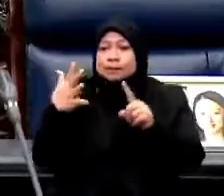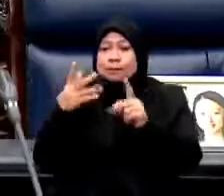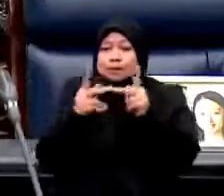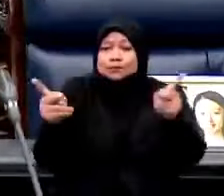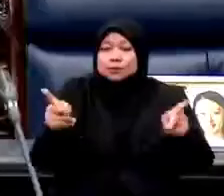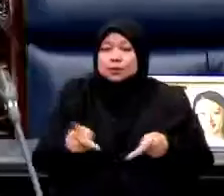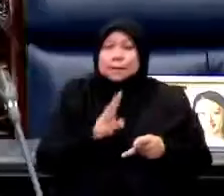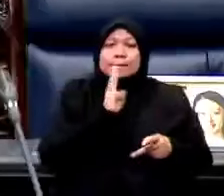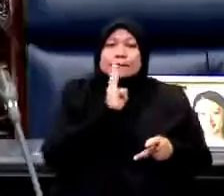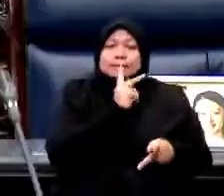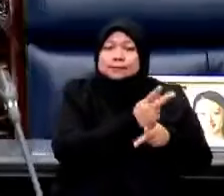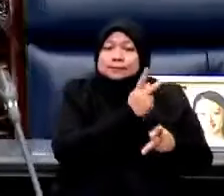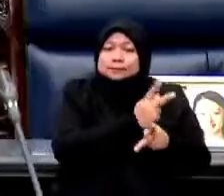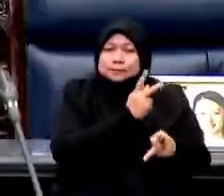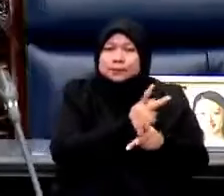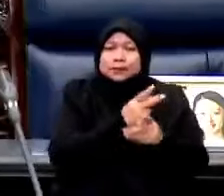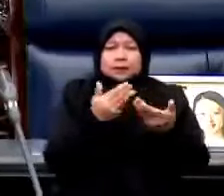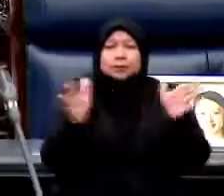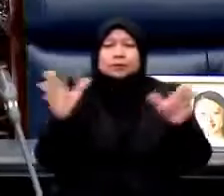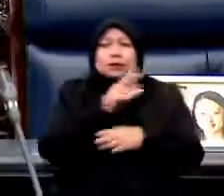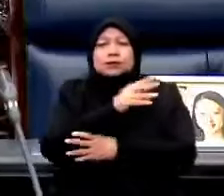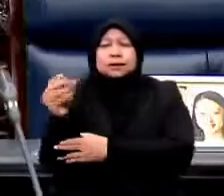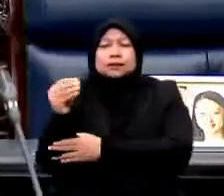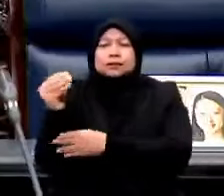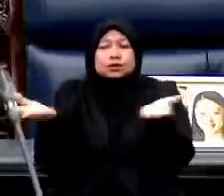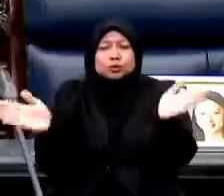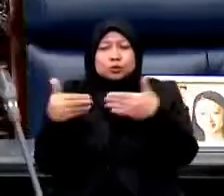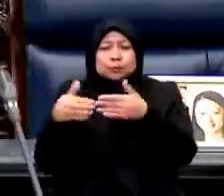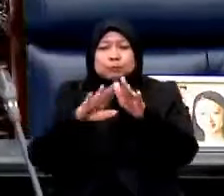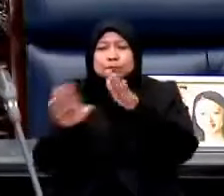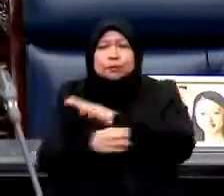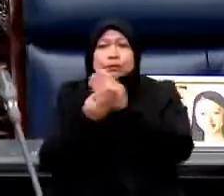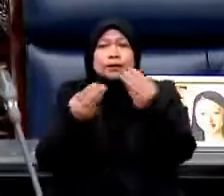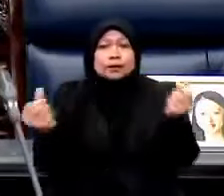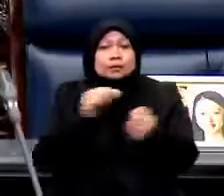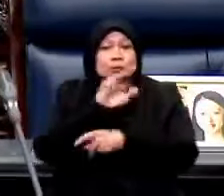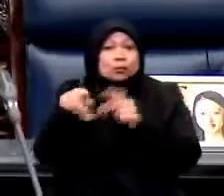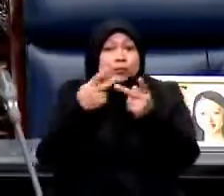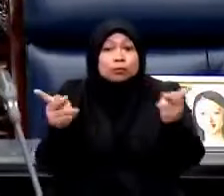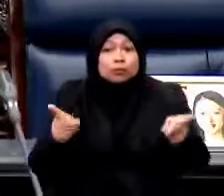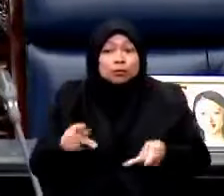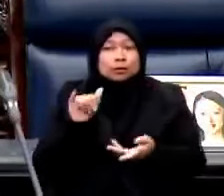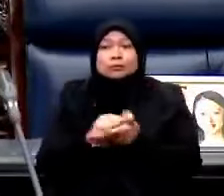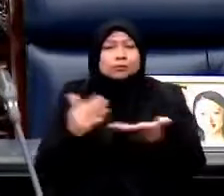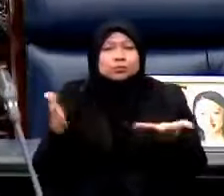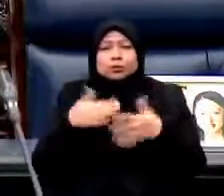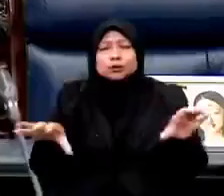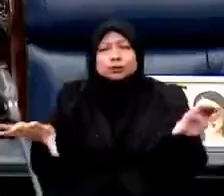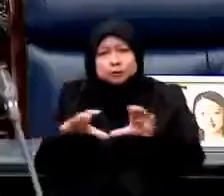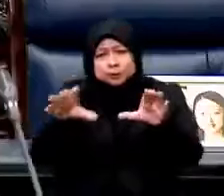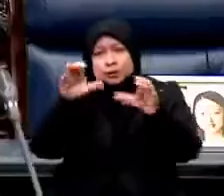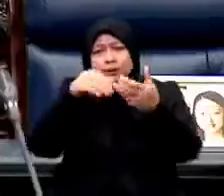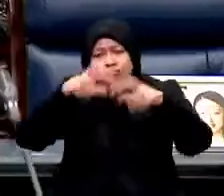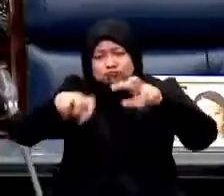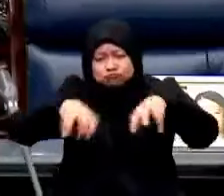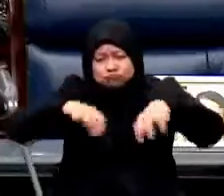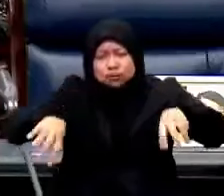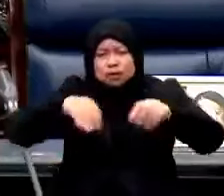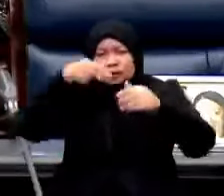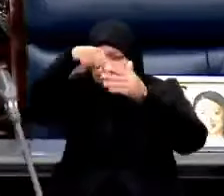kolam takungan banjir terbuka dan juga semilan kolam tertutup bawah tanah semua kolam-kolam takungan banjir telah dilakukan pengoran